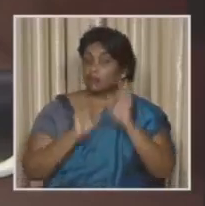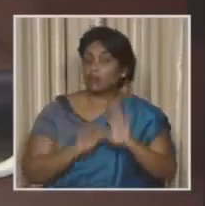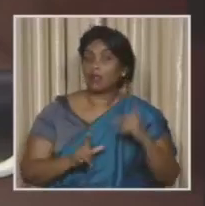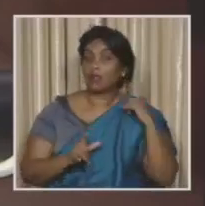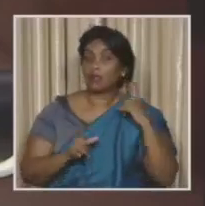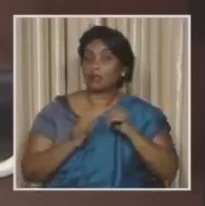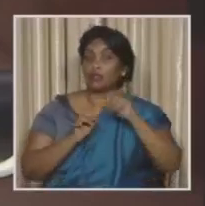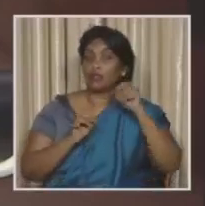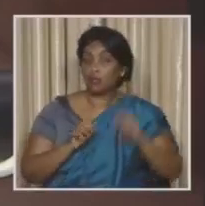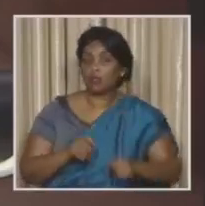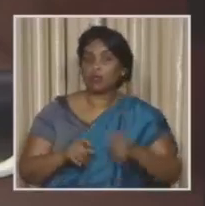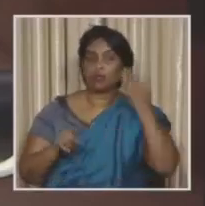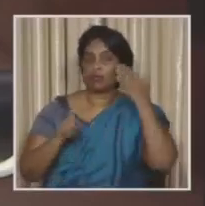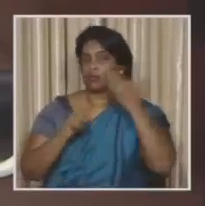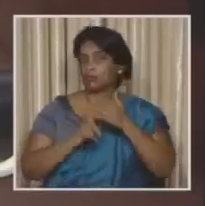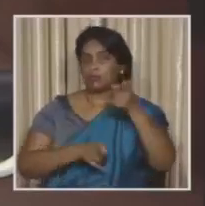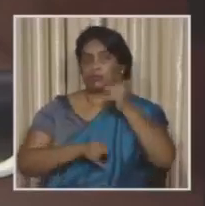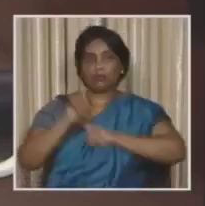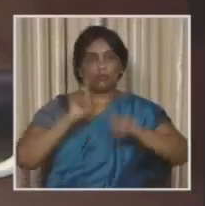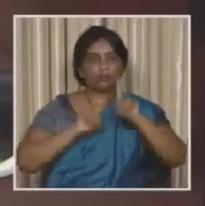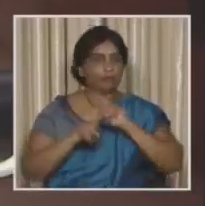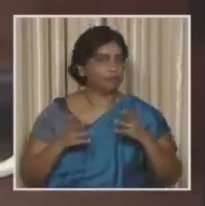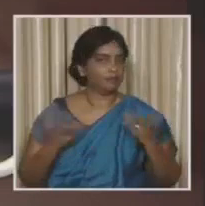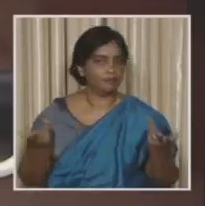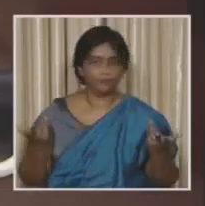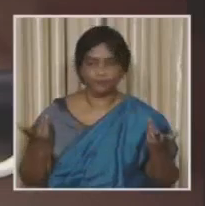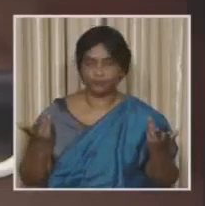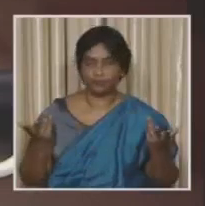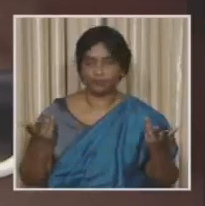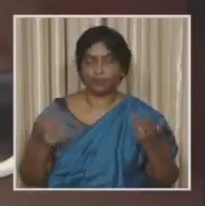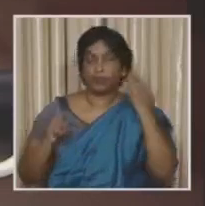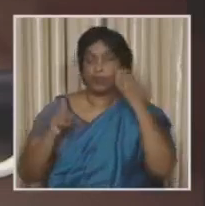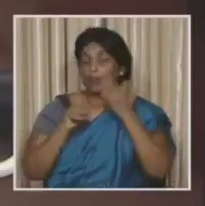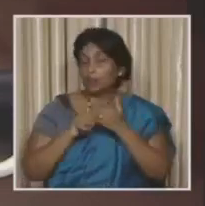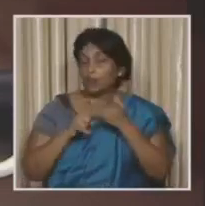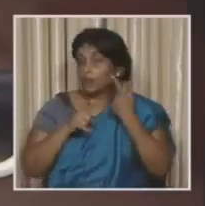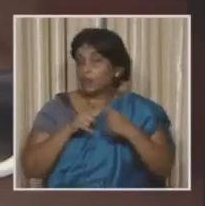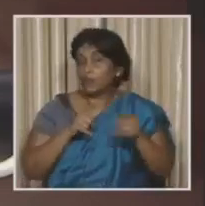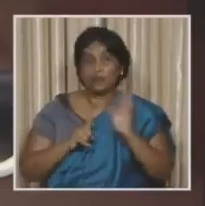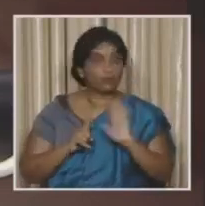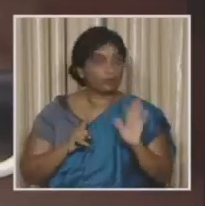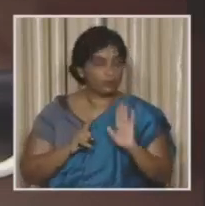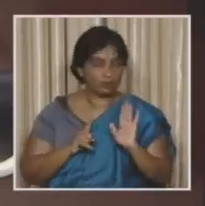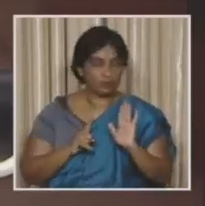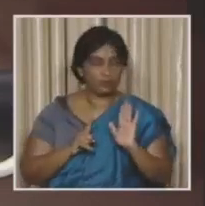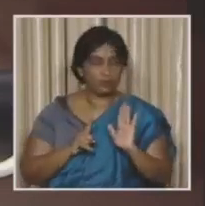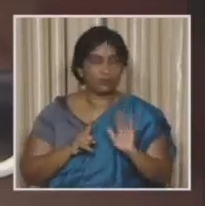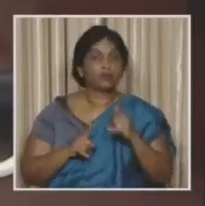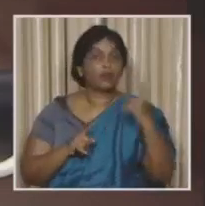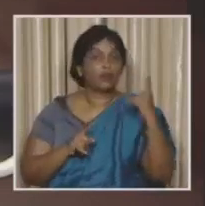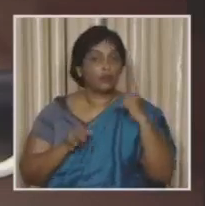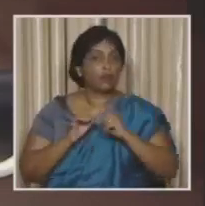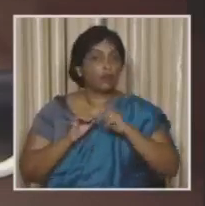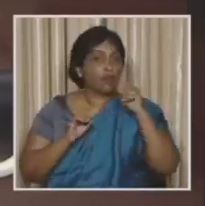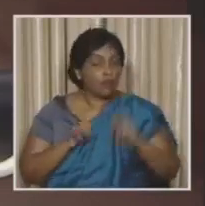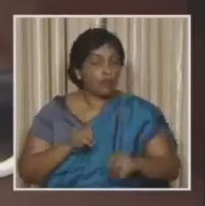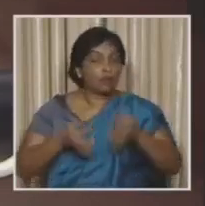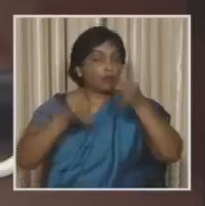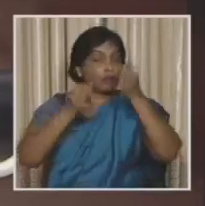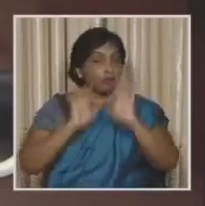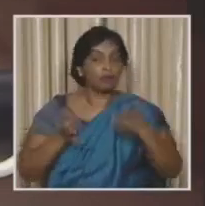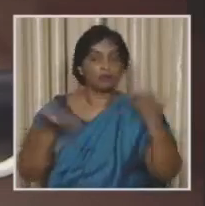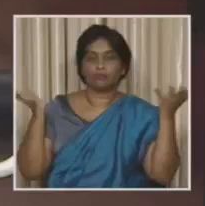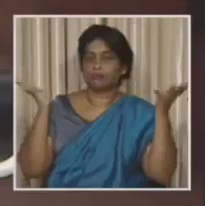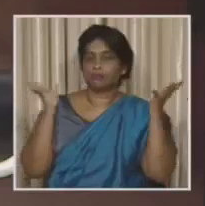මණ්ඩලය තුල මේ පිළිබඳ සාකච්ඡාවකට බඳුන් වුණේ නැහැ විතරක් නෙමෙයි ගරු මන්ත්‍රීතුමනි, ආරක්ෂක මණ්ඩලය නිසි පරිදි